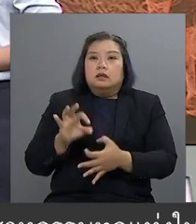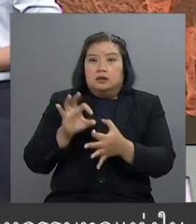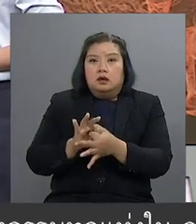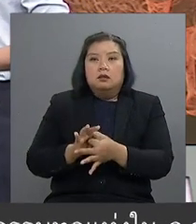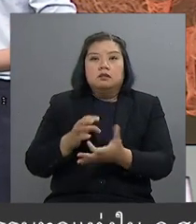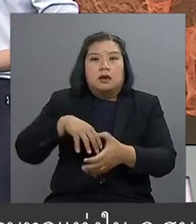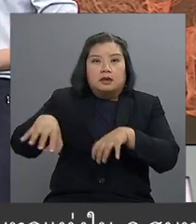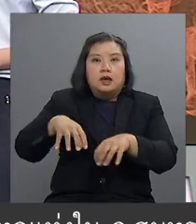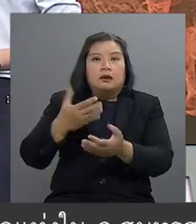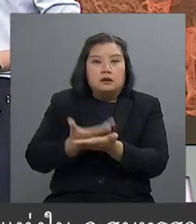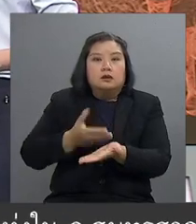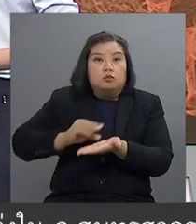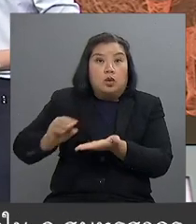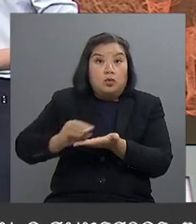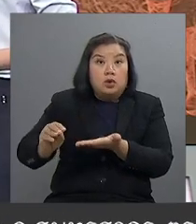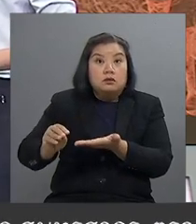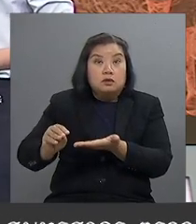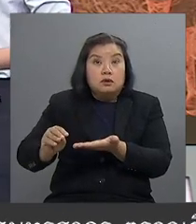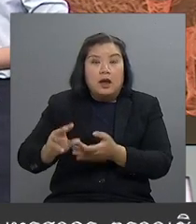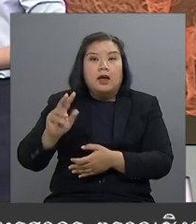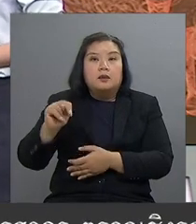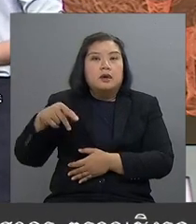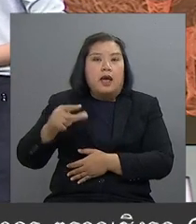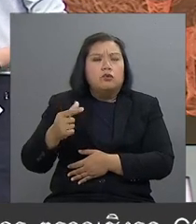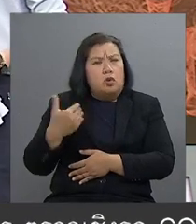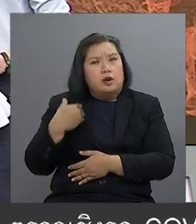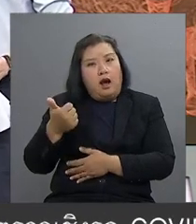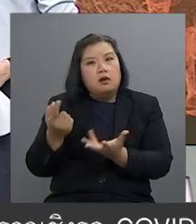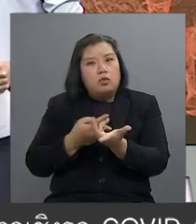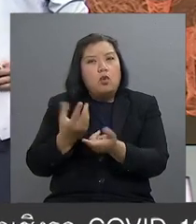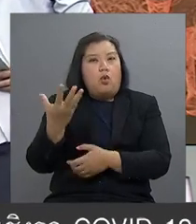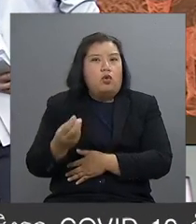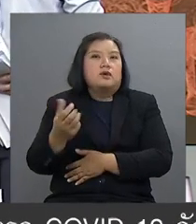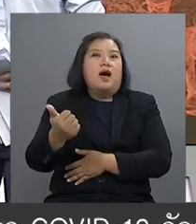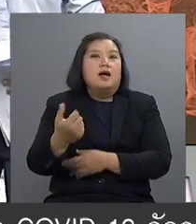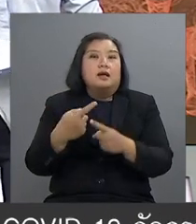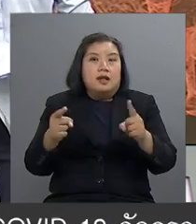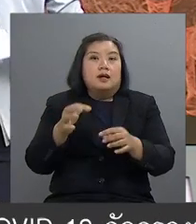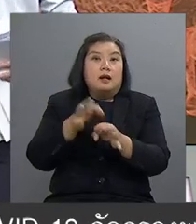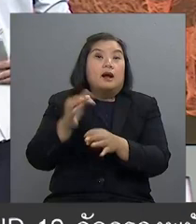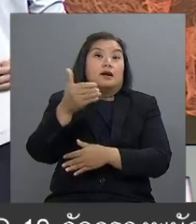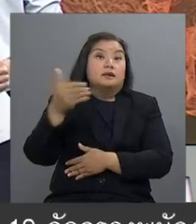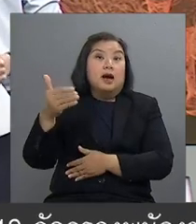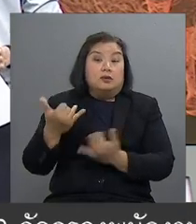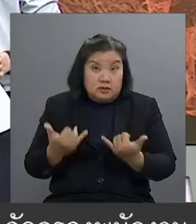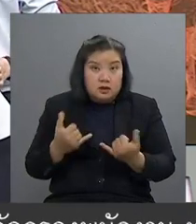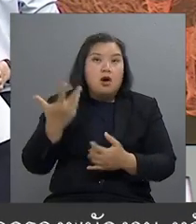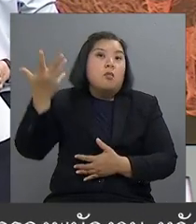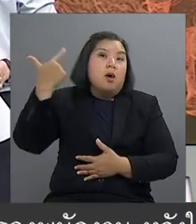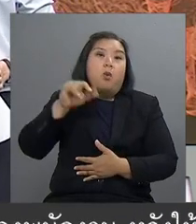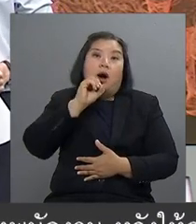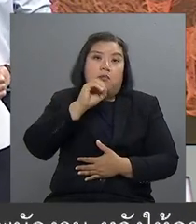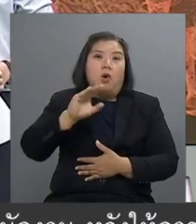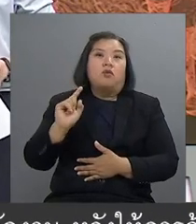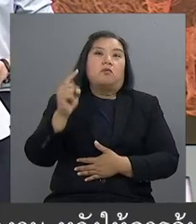หนี้ทำให้หนี้เสียลดลงมาได้บ้างเหมือนกันนะคะมาตรการของแบงค์ชาติล่าสุดที่เพิ่งจะออกมาเมื่อวานนี้ก็เลยไปเน้นหนักใน